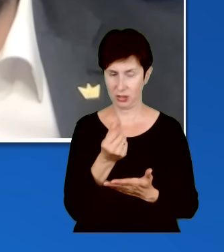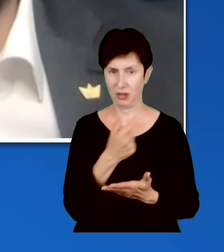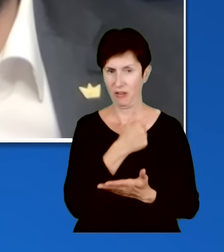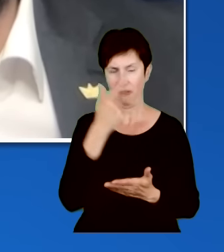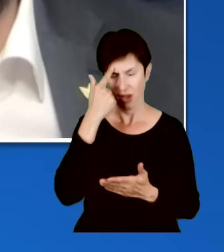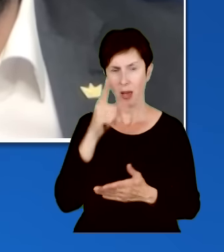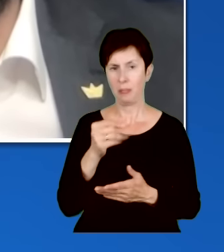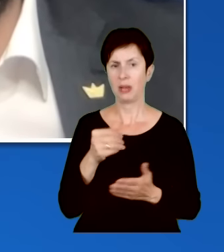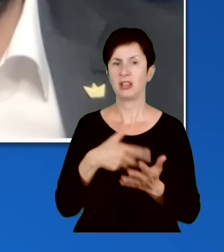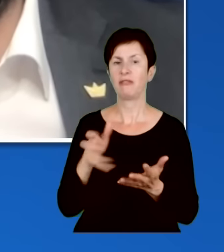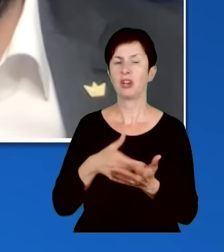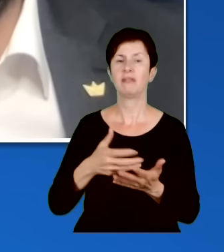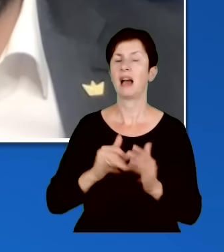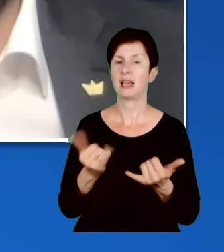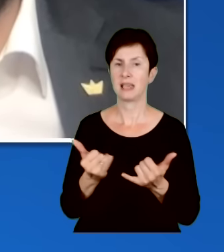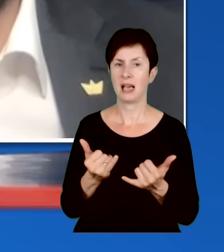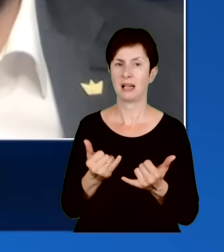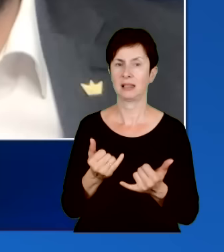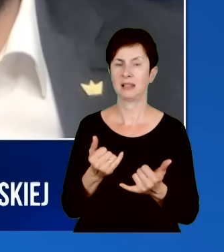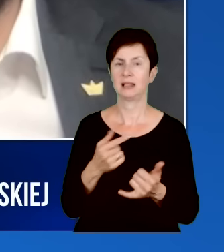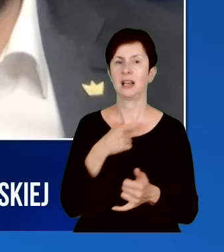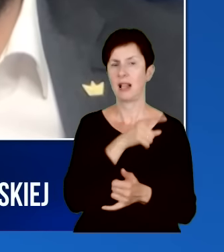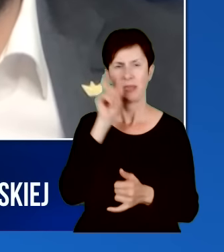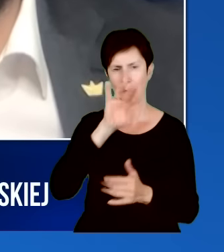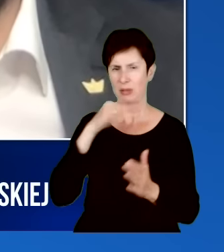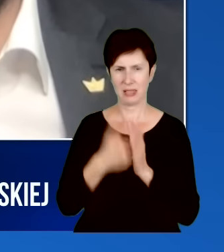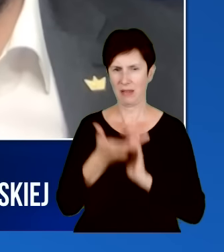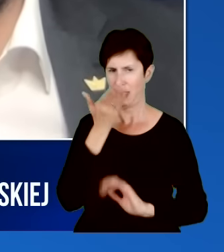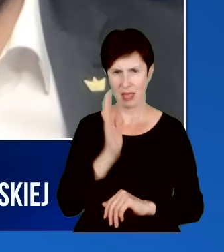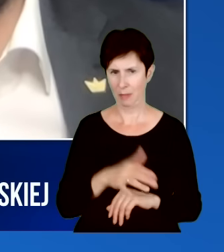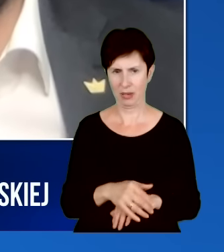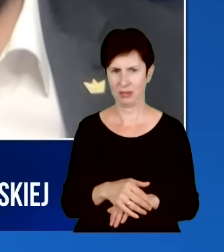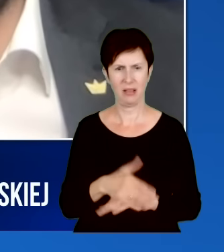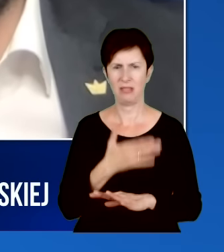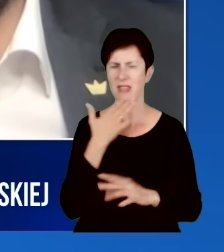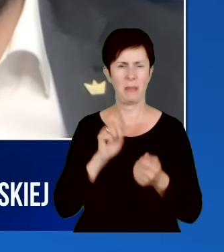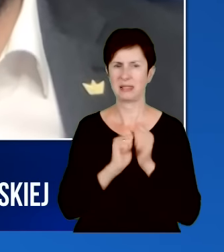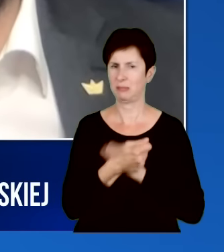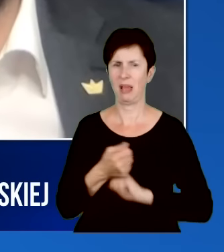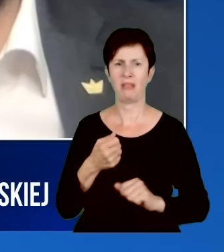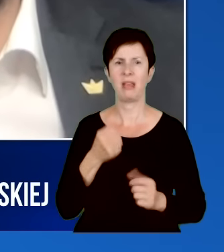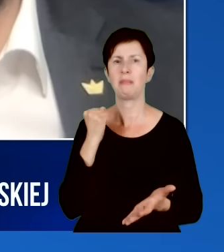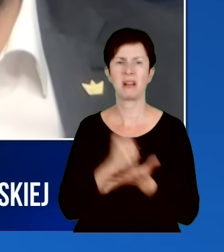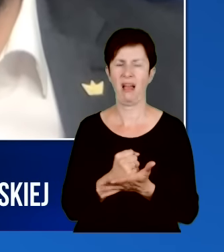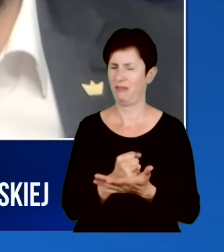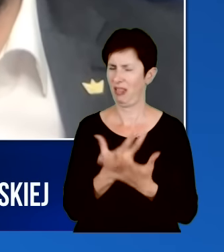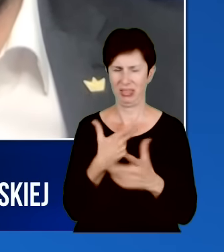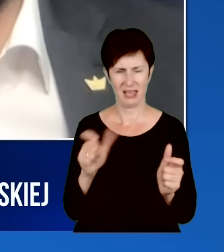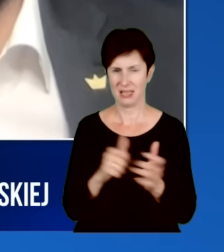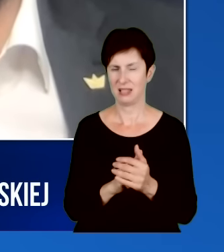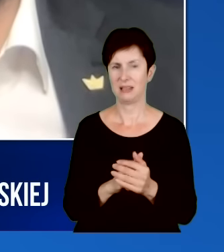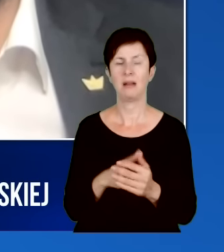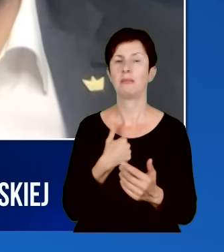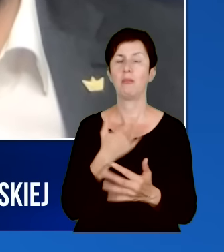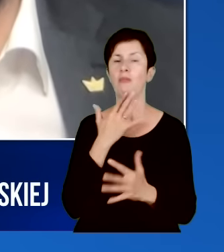wydatkowane w taki sposób że oni na tym stratni nie będą nie doszło do żadnej zmiany legislacyjnej w Polsce mówimy tutaj o tym że